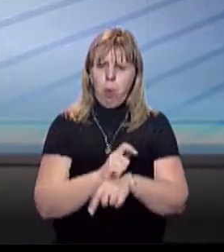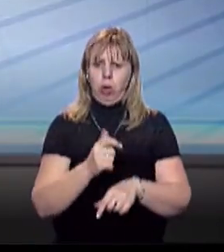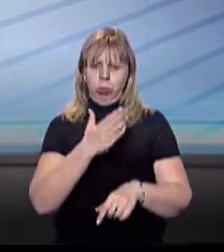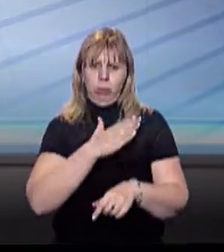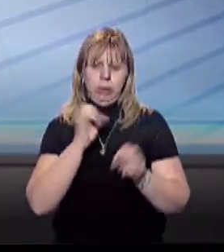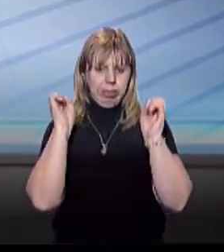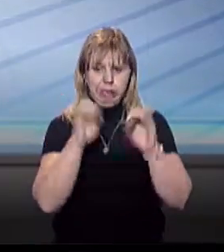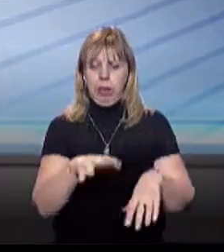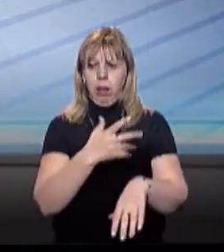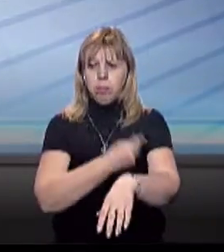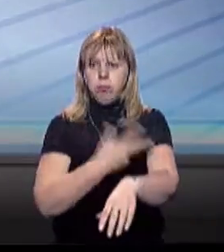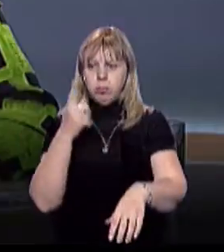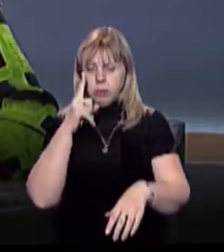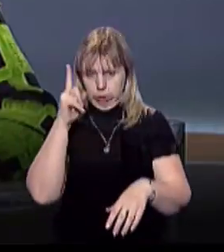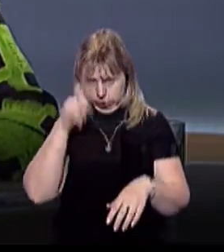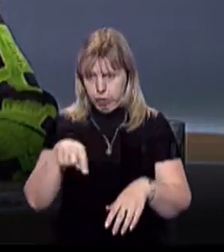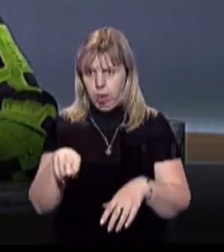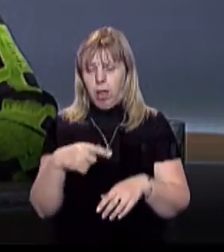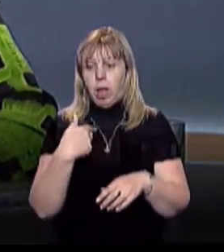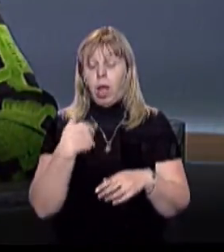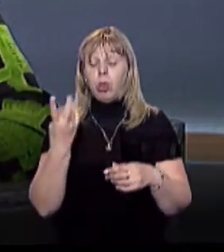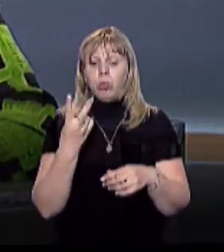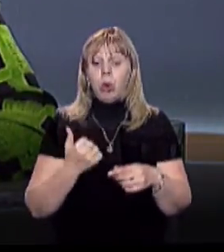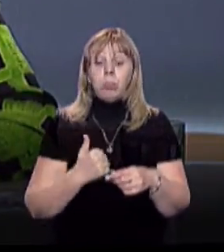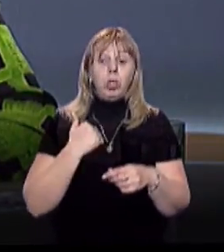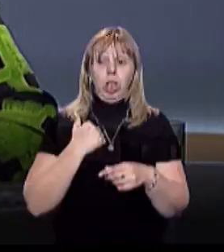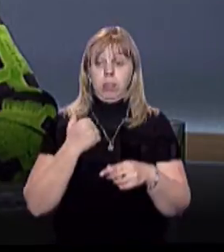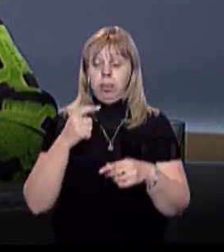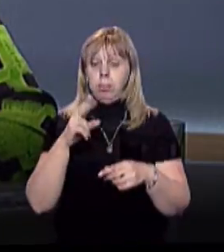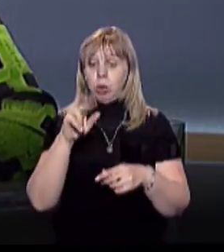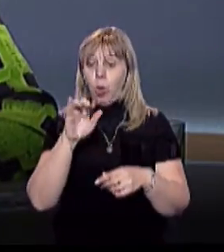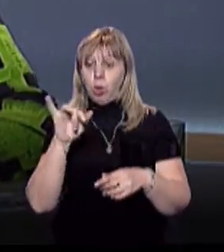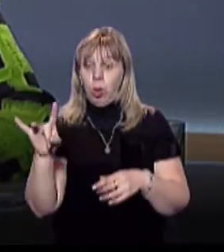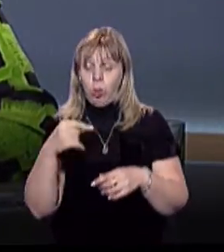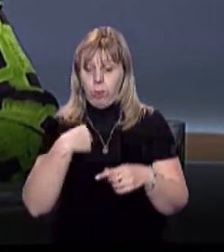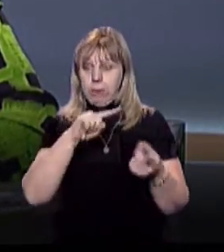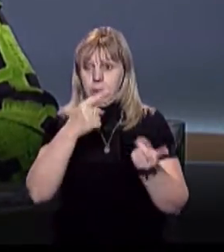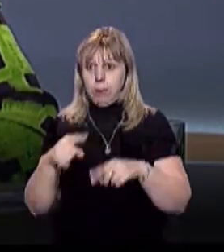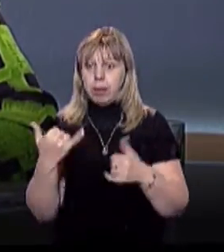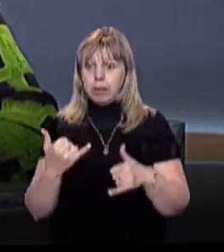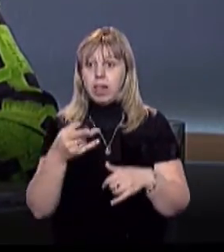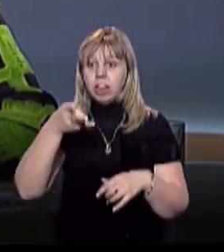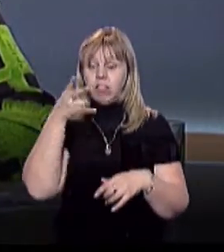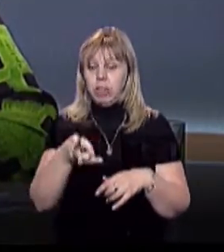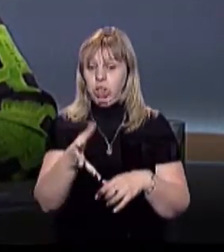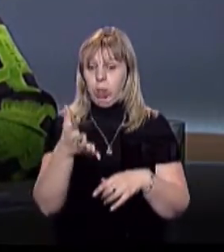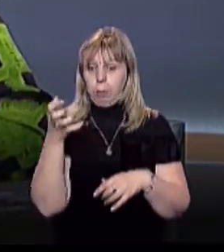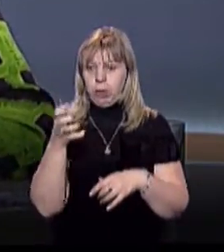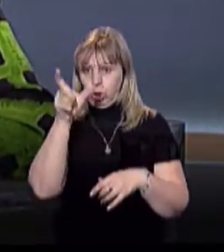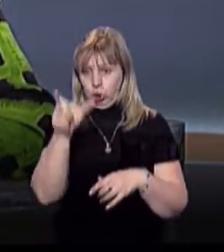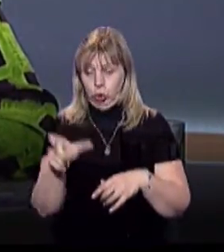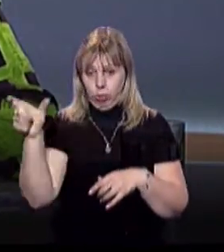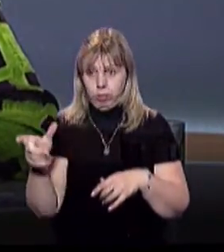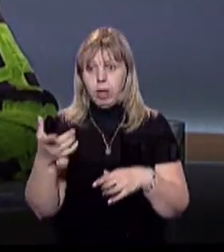здав кров, знаєте? Ну, щоб бути почесним донором, а їх, до речі, у нас на Закарпатті зараз 2500